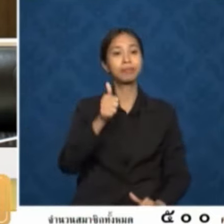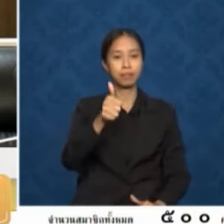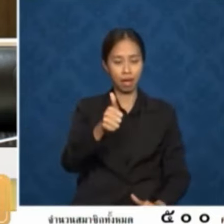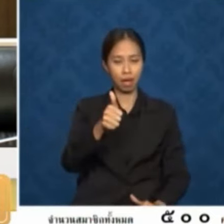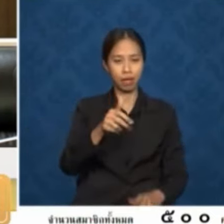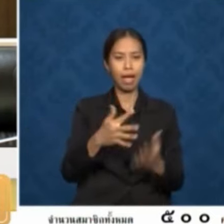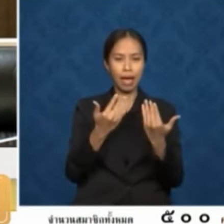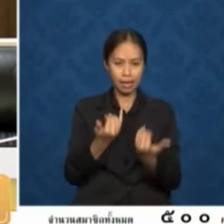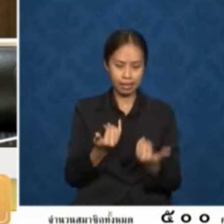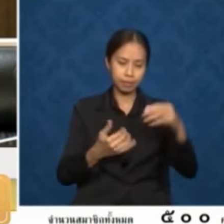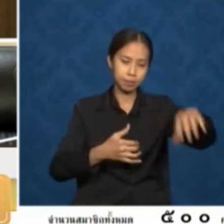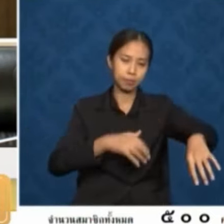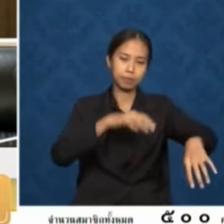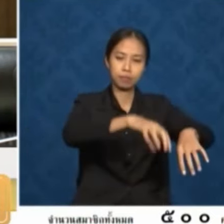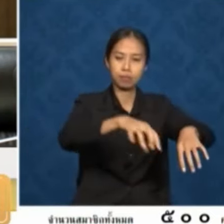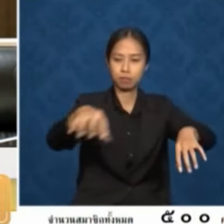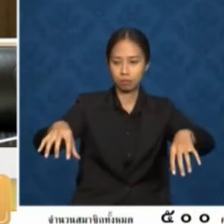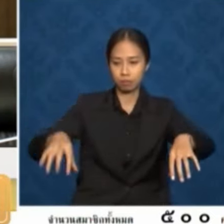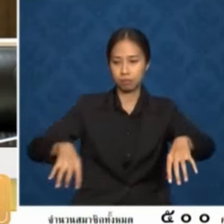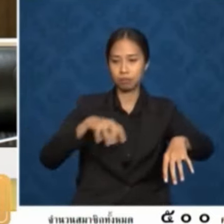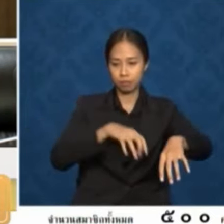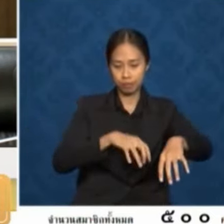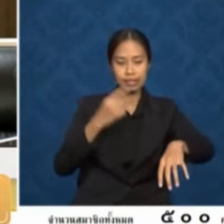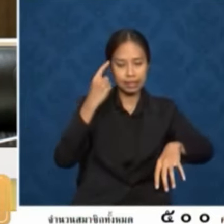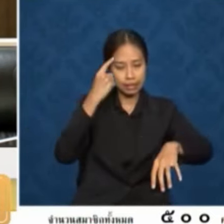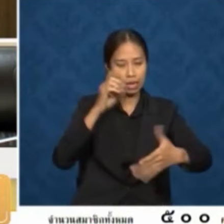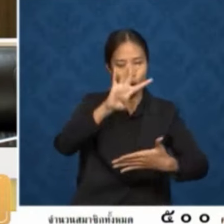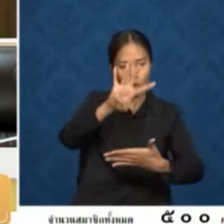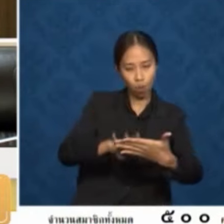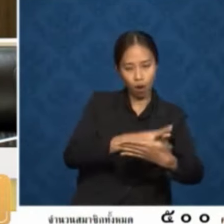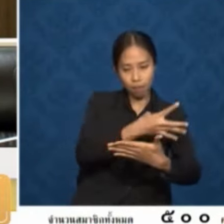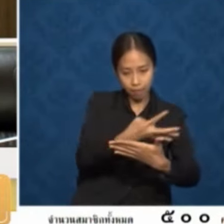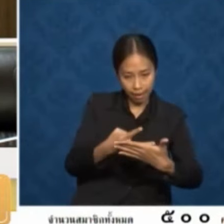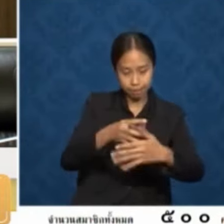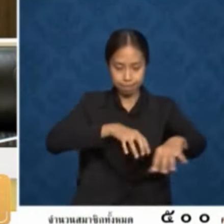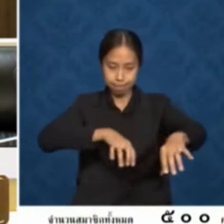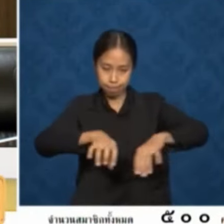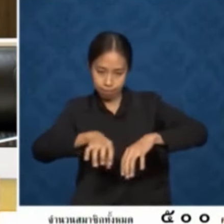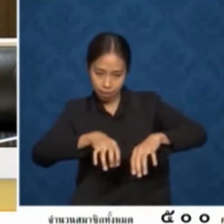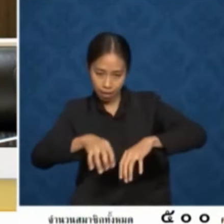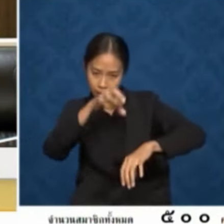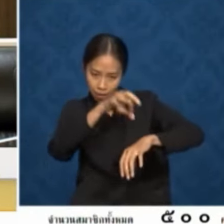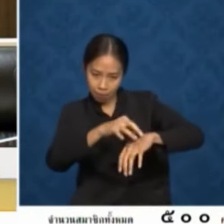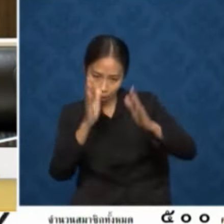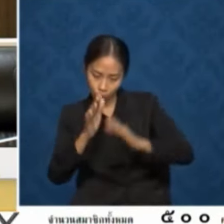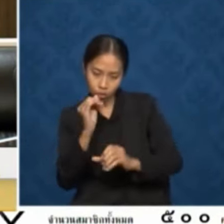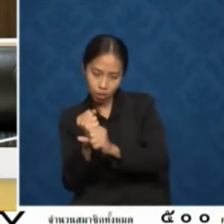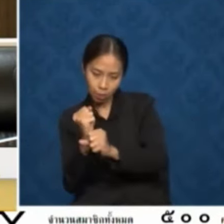กองค์กรทุกหน่วยงานต้องมีการวางแผนบริหารจัดการบุคลากรให้ดี